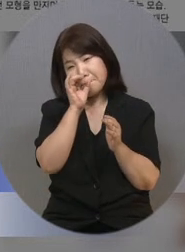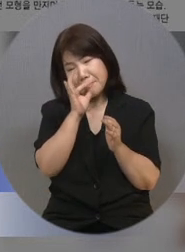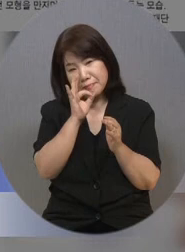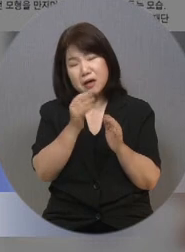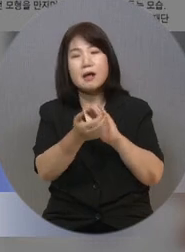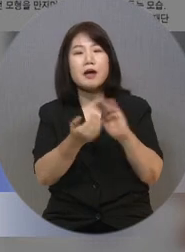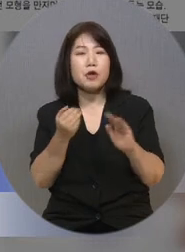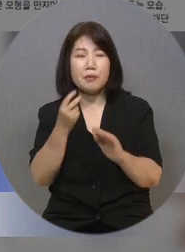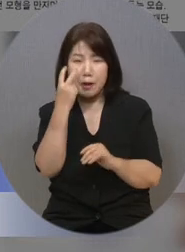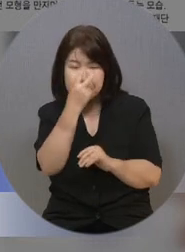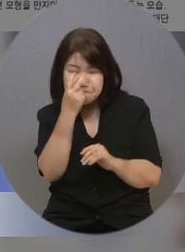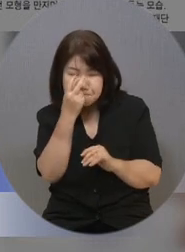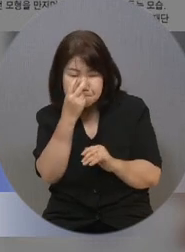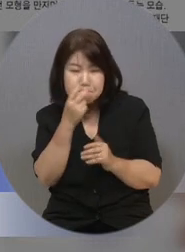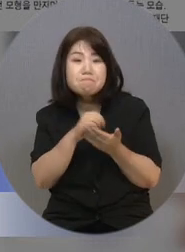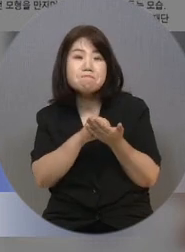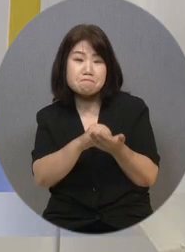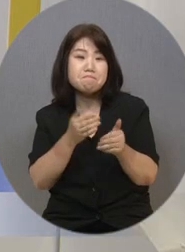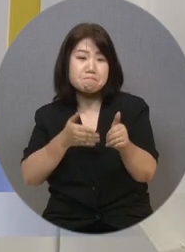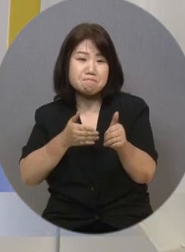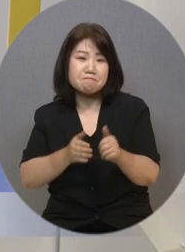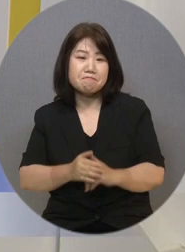확인이 필요하다고 합니다